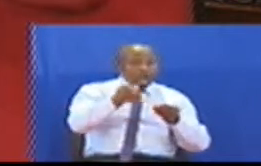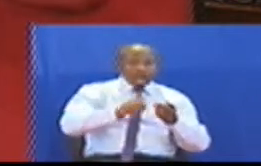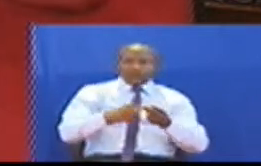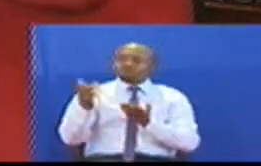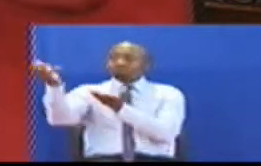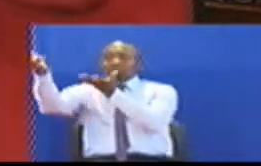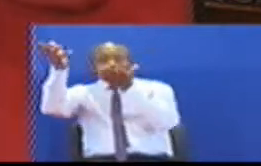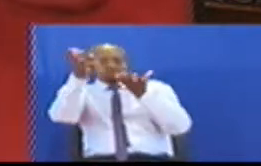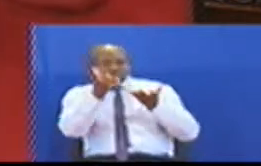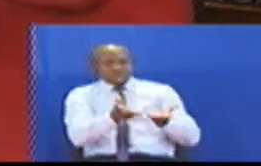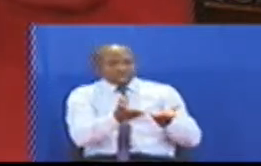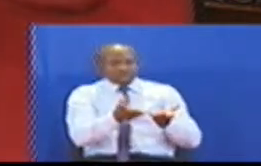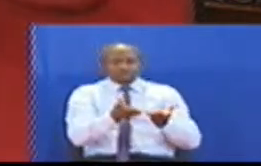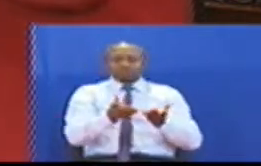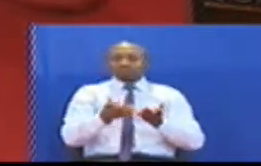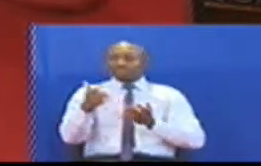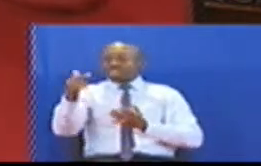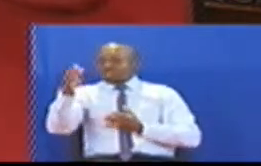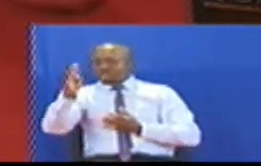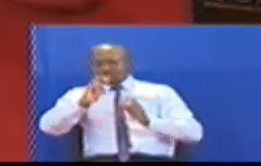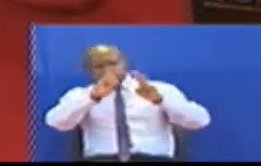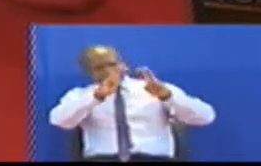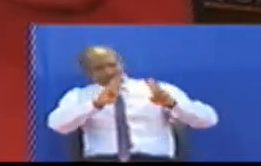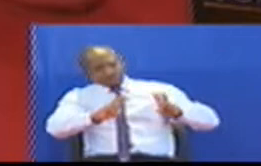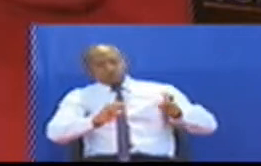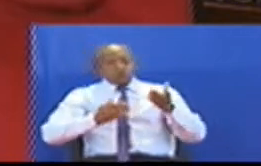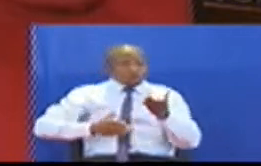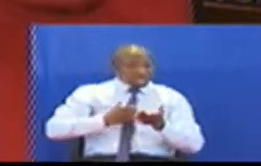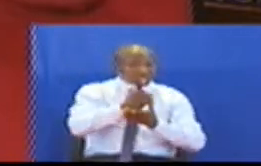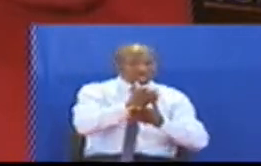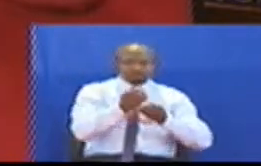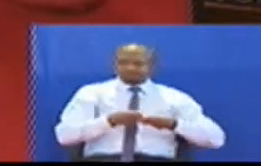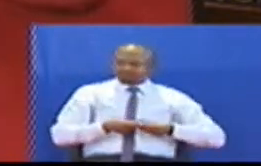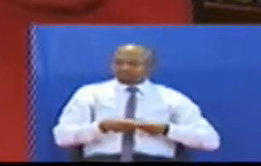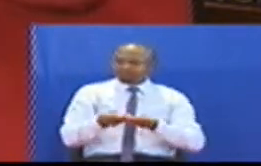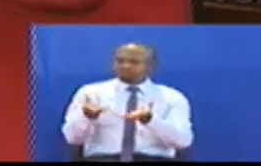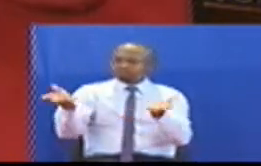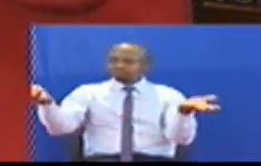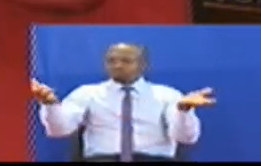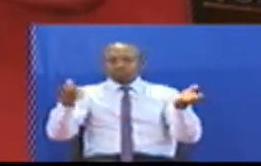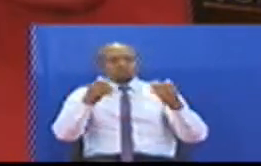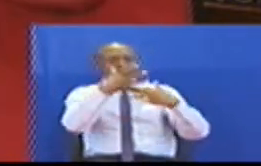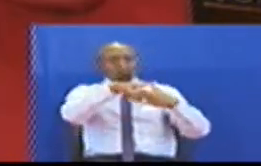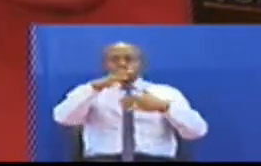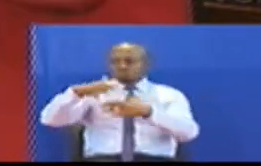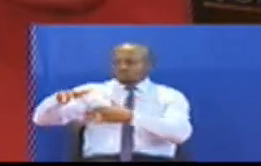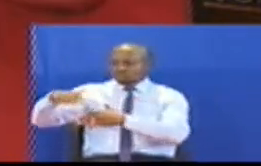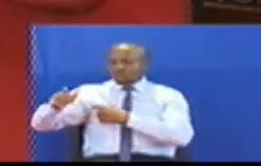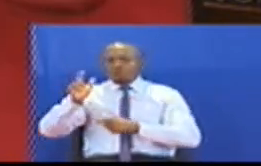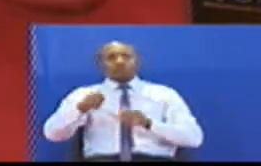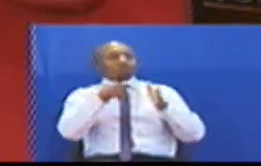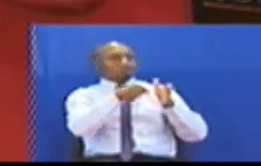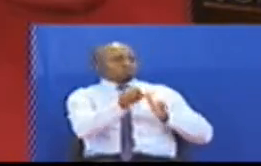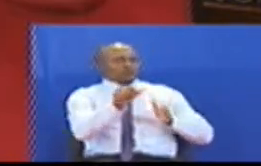unaukagua, na TBS wanapitisha, unakwenda madukani, na madukani wananchi wale wanakwenda kununua kwa ajili ya kwenda kufanya shughuli mbalimbali